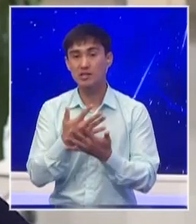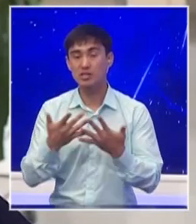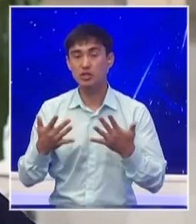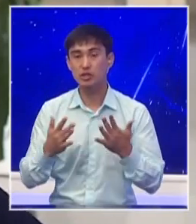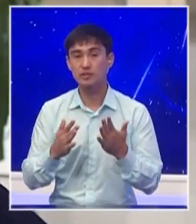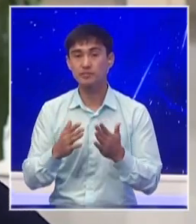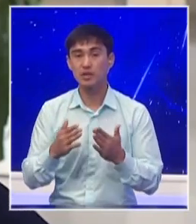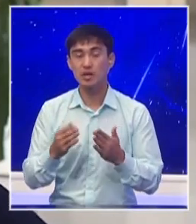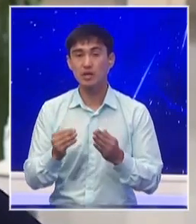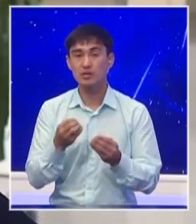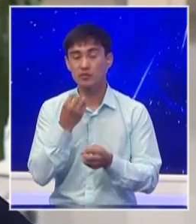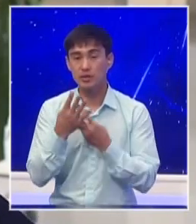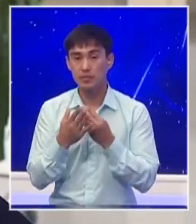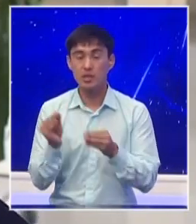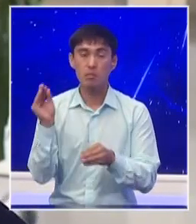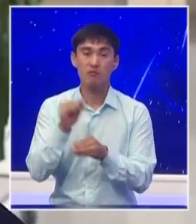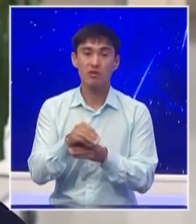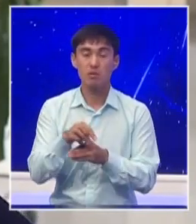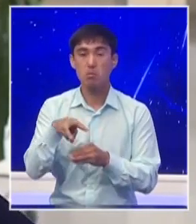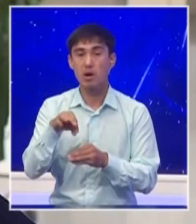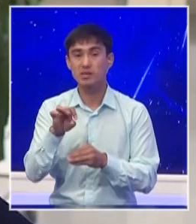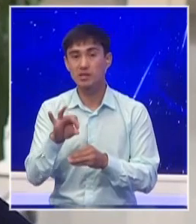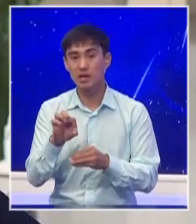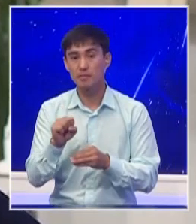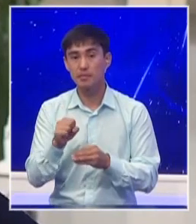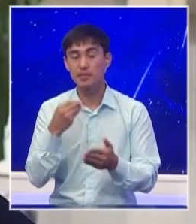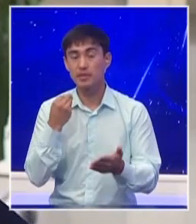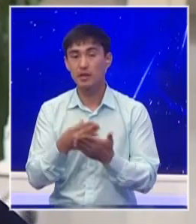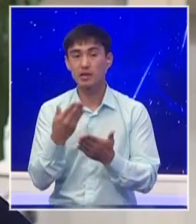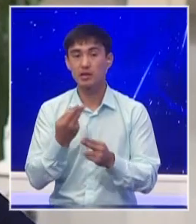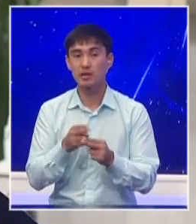Различные, также мы добавляем масла дорогие, это